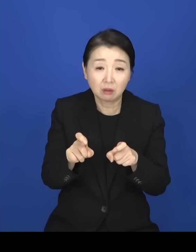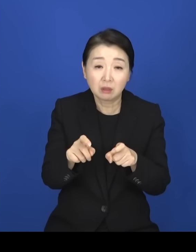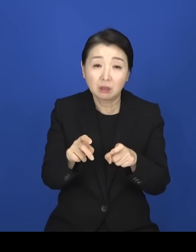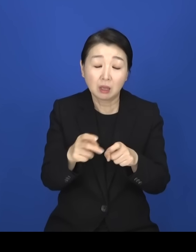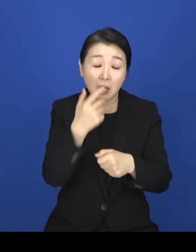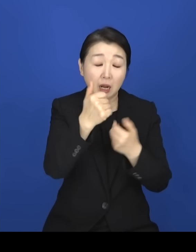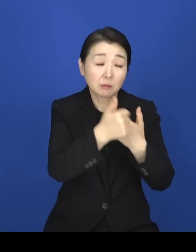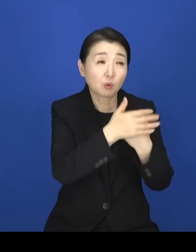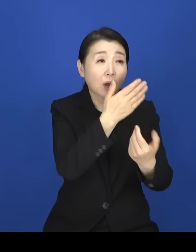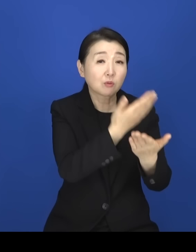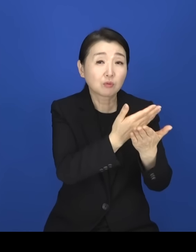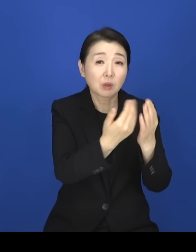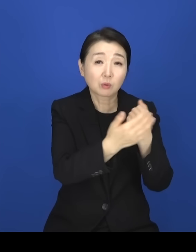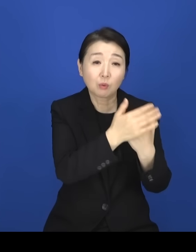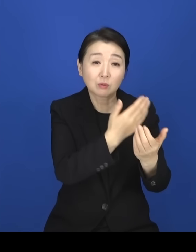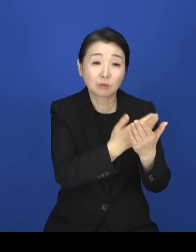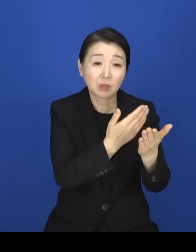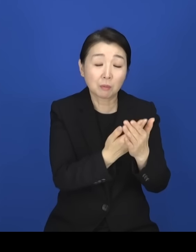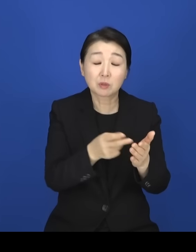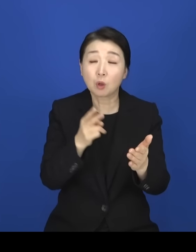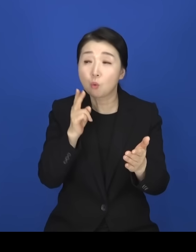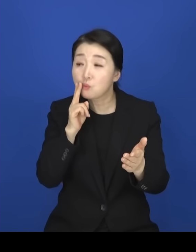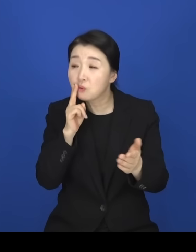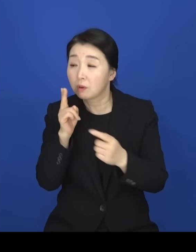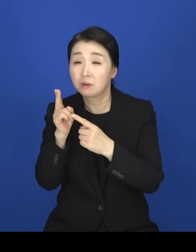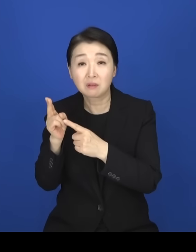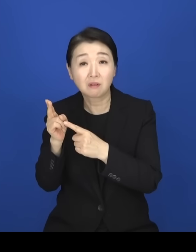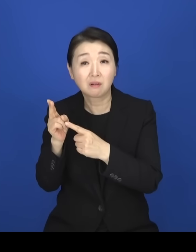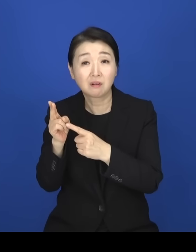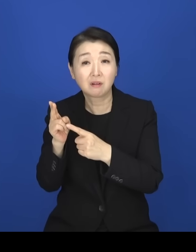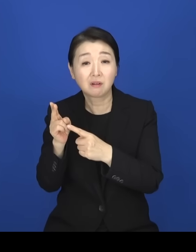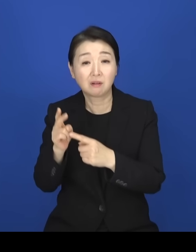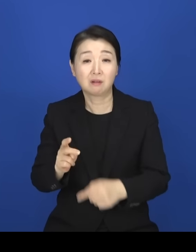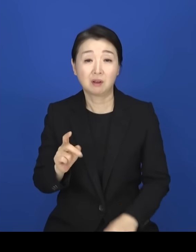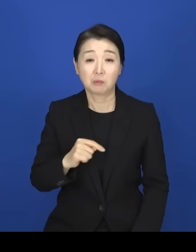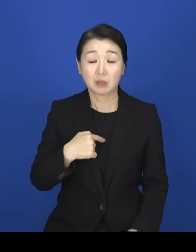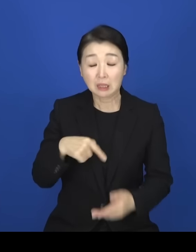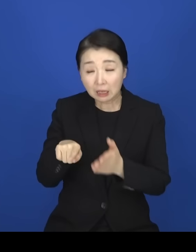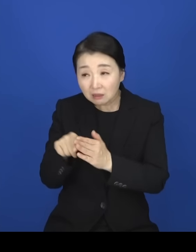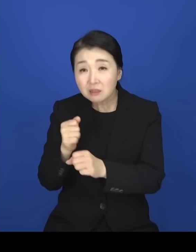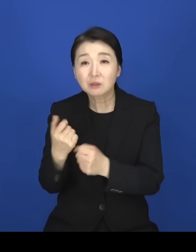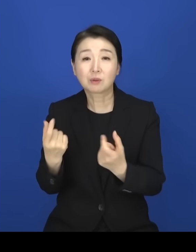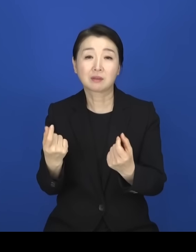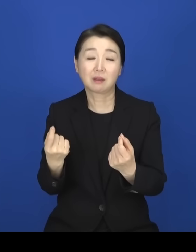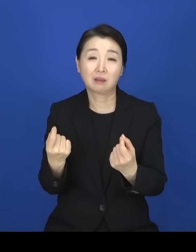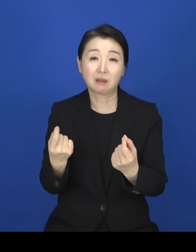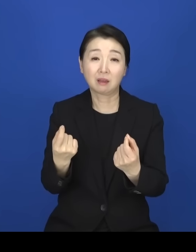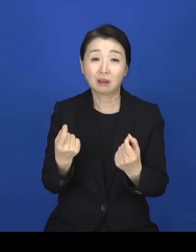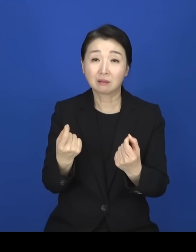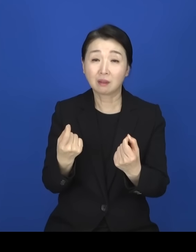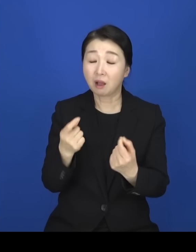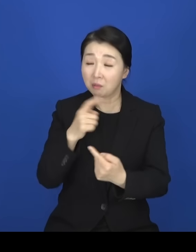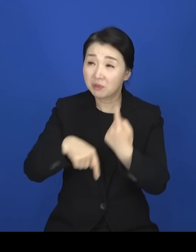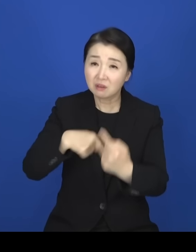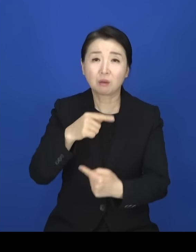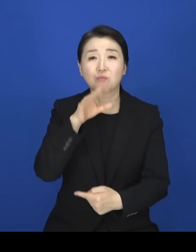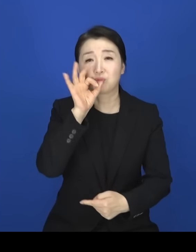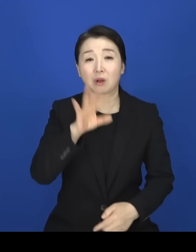좀 도와주세요. 도와주세요. 한 거는 내가 의지한 거예요. 이거는 그쵸. 이건 내가 변명할 수 없는